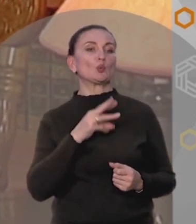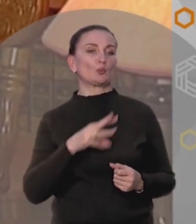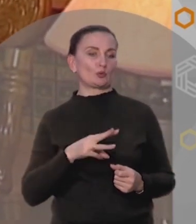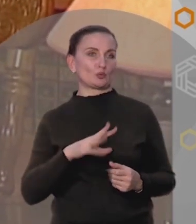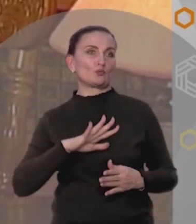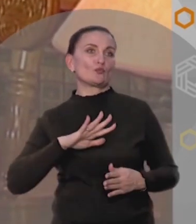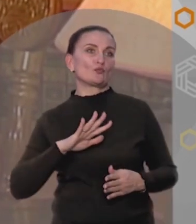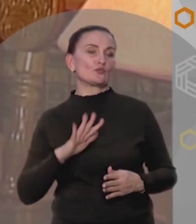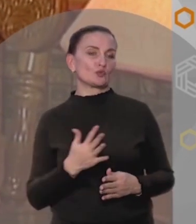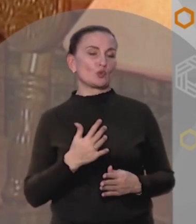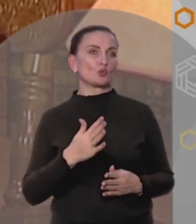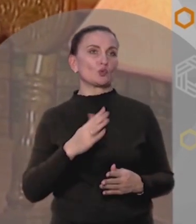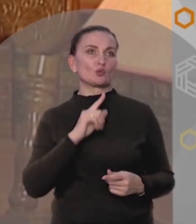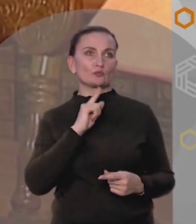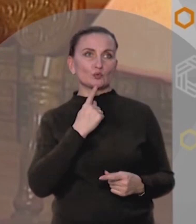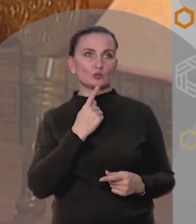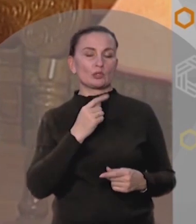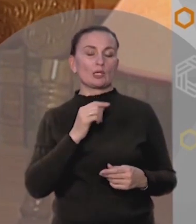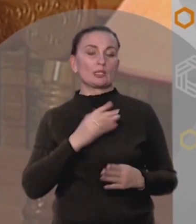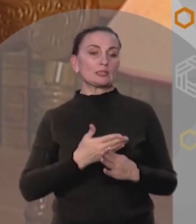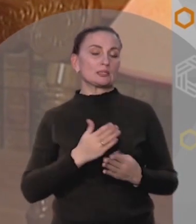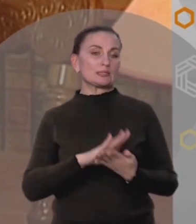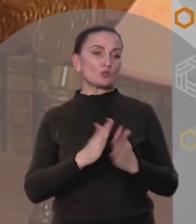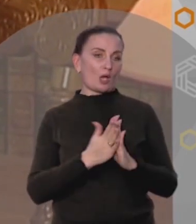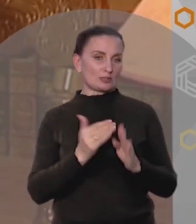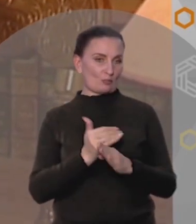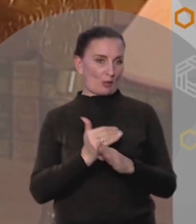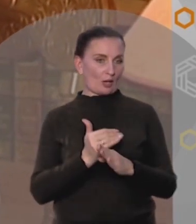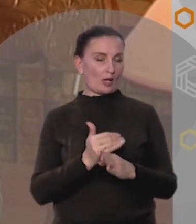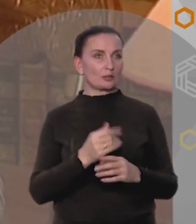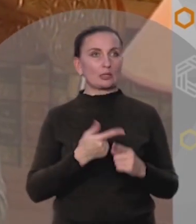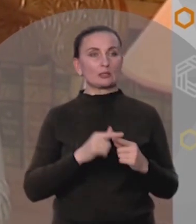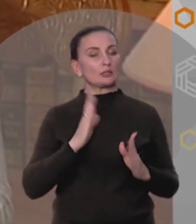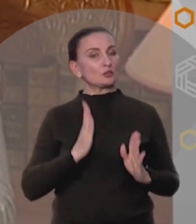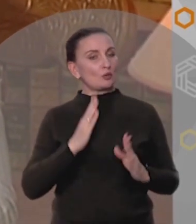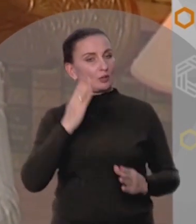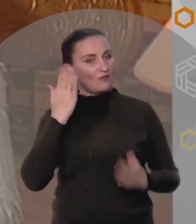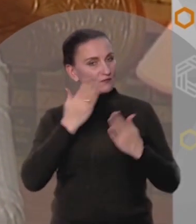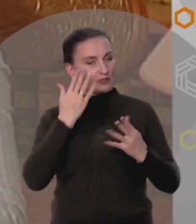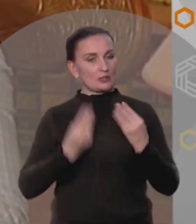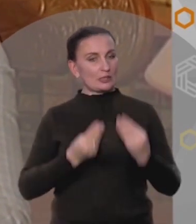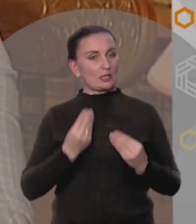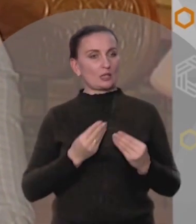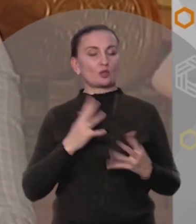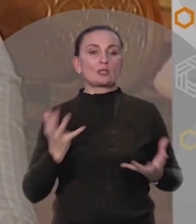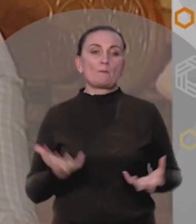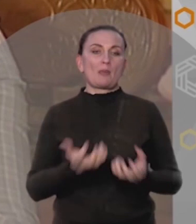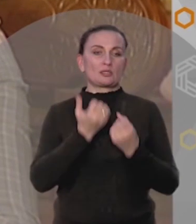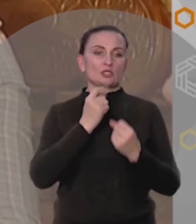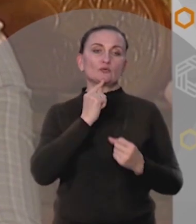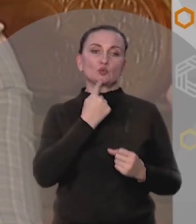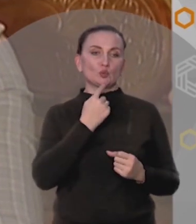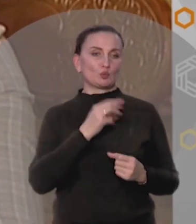минуту. Они помогут в сложной ситуации. Ведь настоящий друг – это не только тот, с кем весело играть, но и тот,